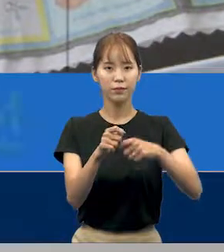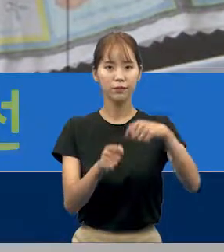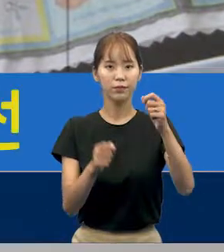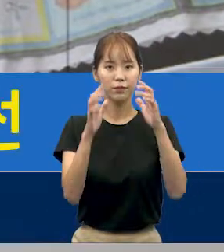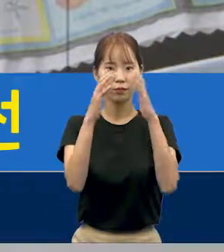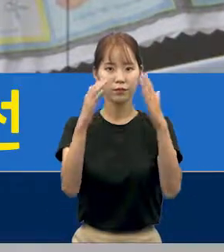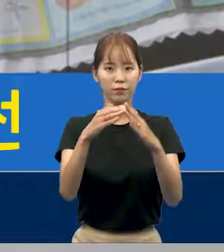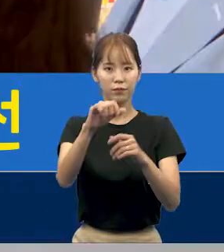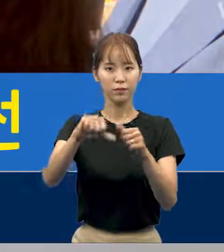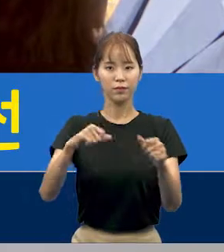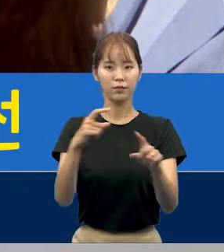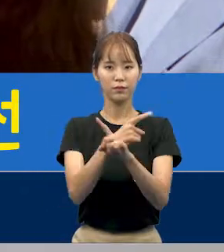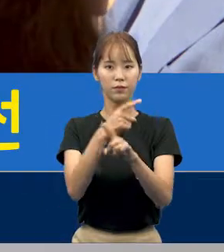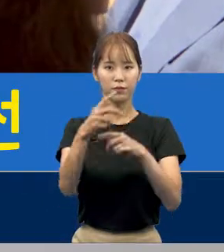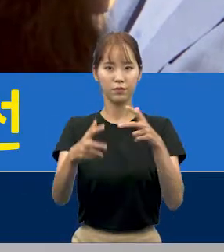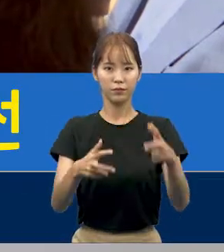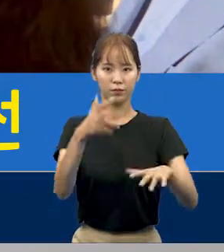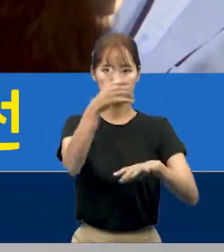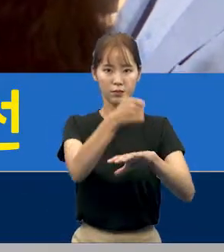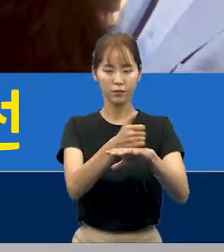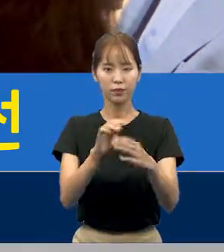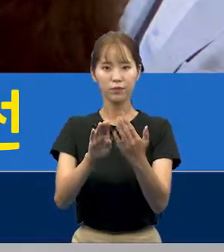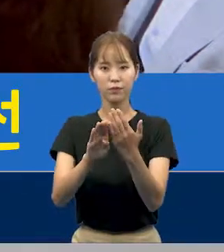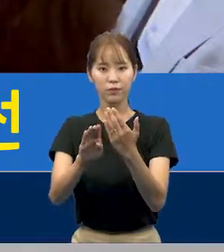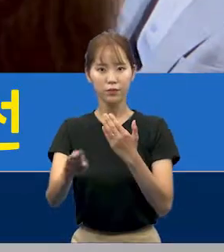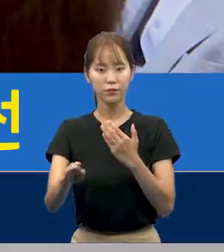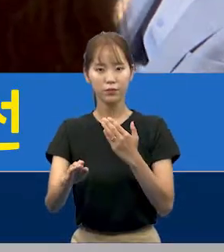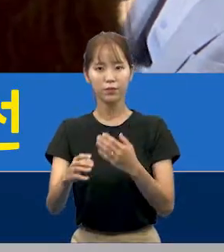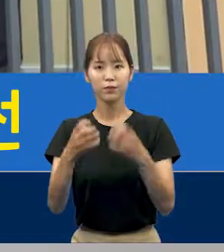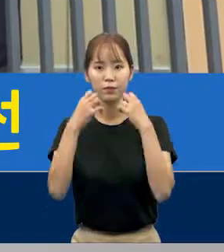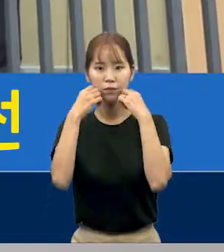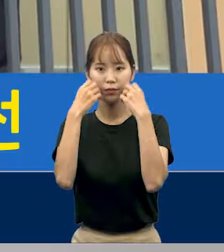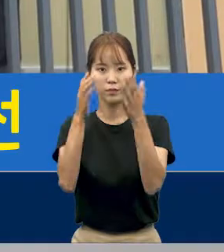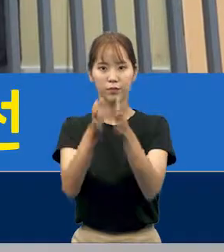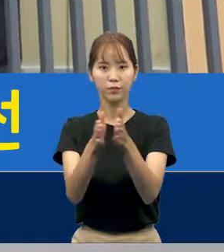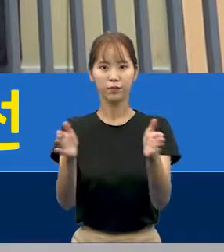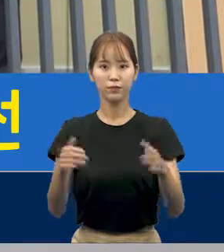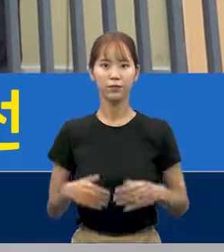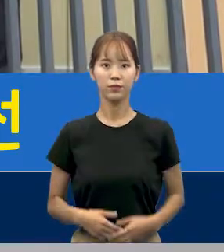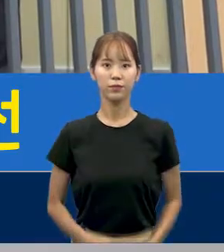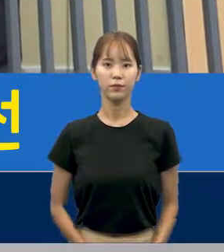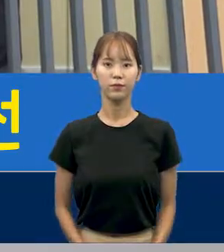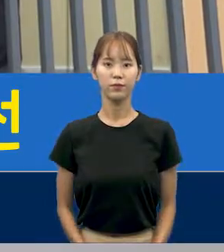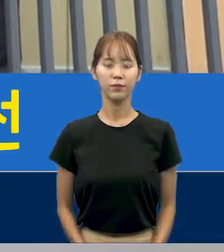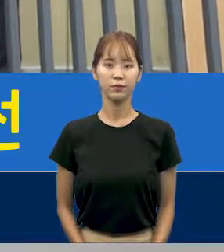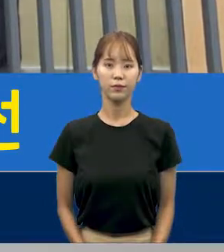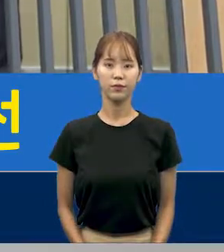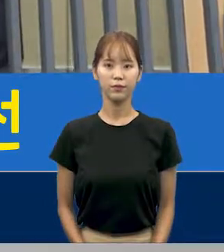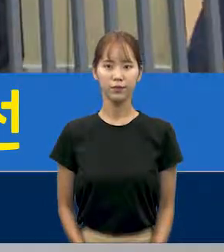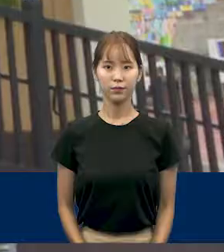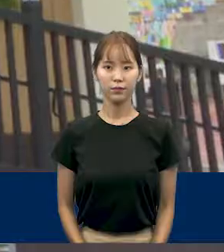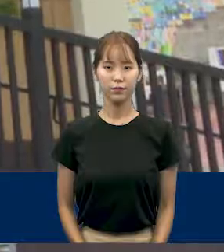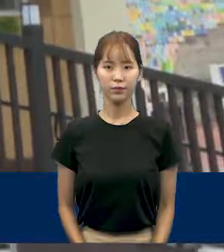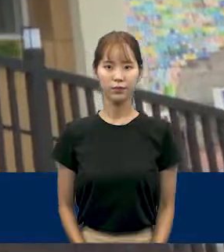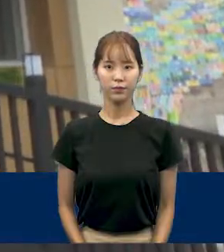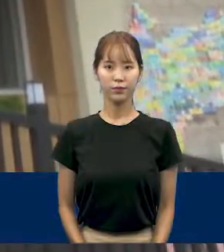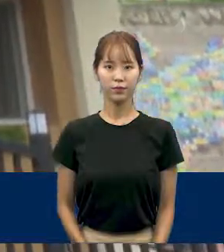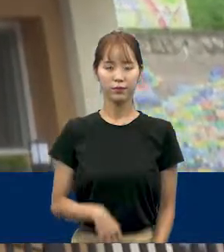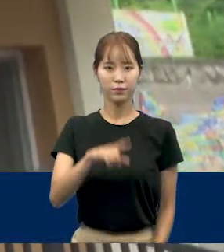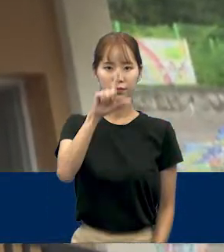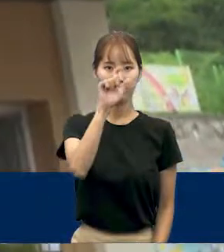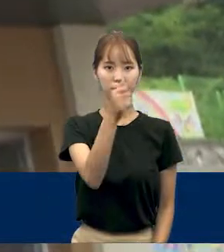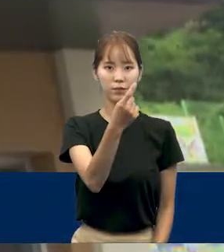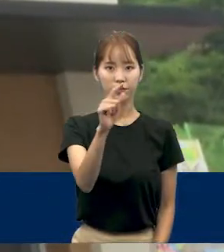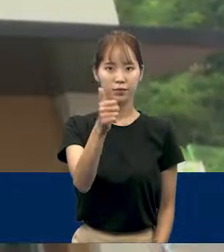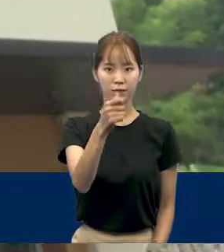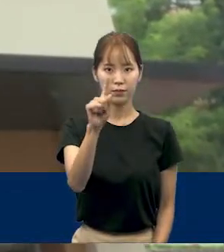구는 노후화된 열린 방과 후 어린이집의 환경 개선 사업을 마무리하고 현판식을 개최했습니다.